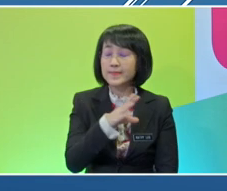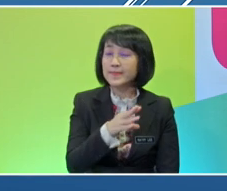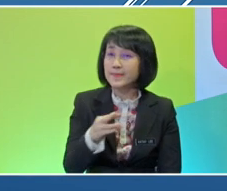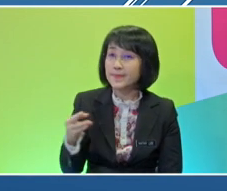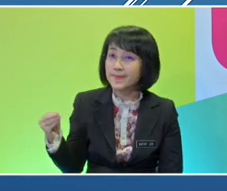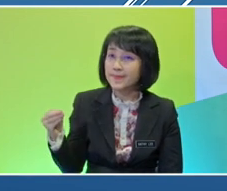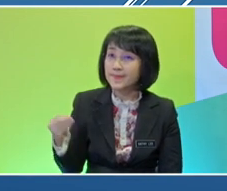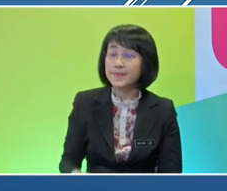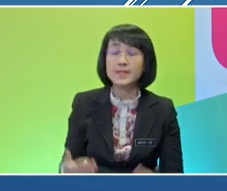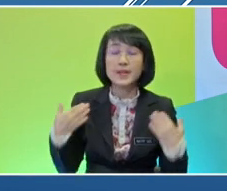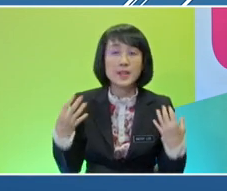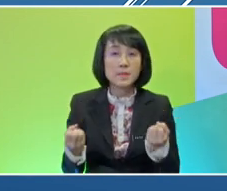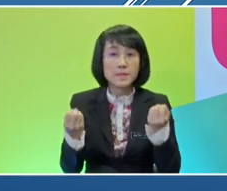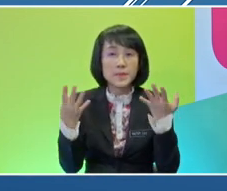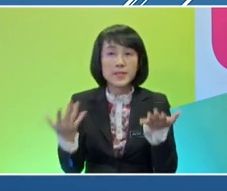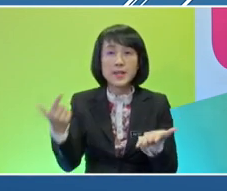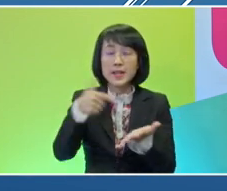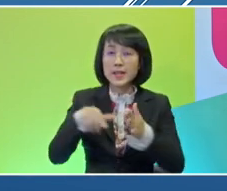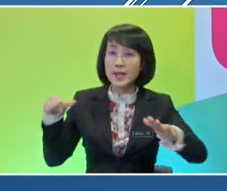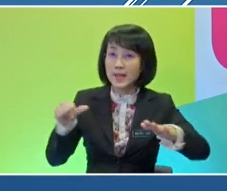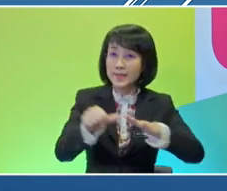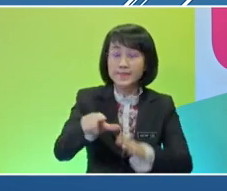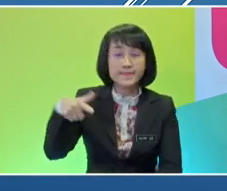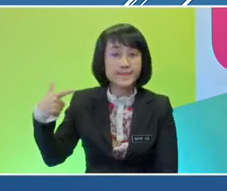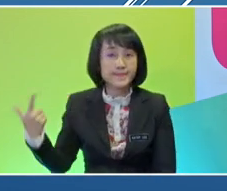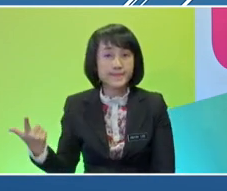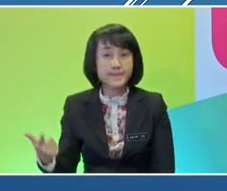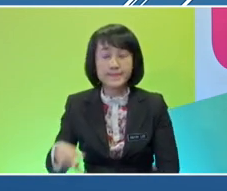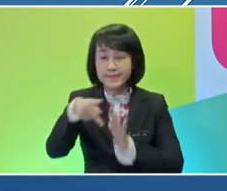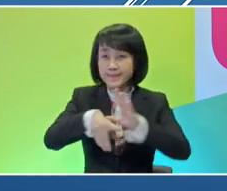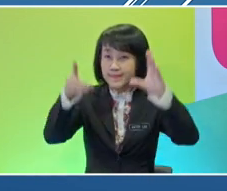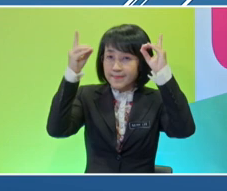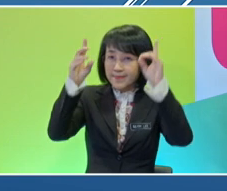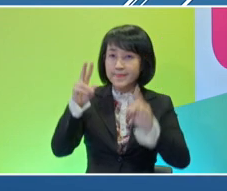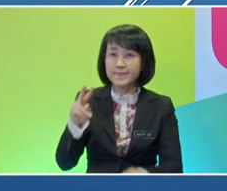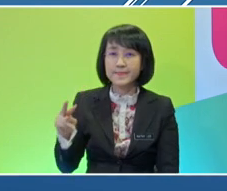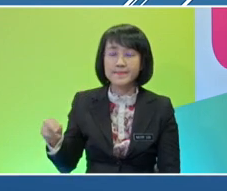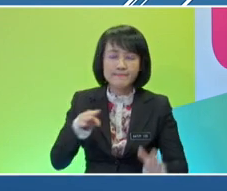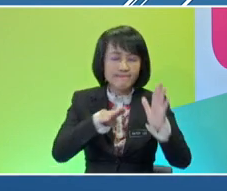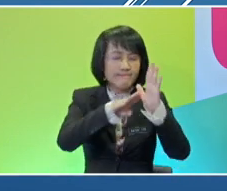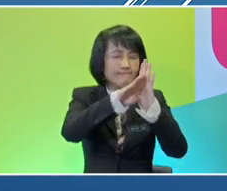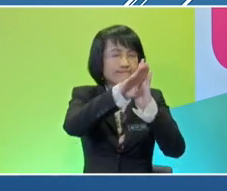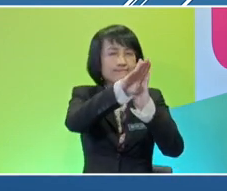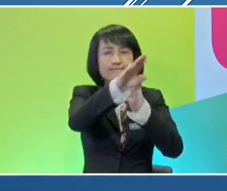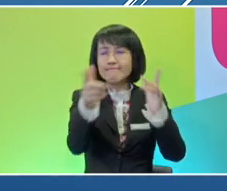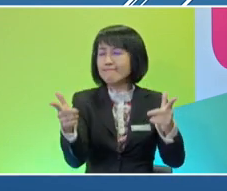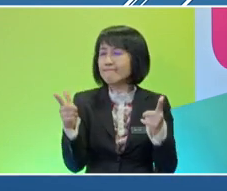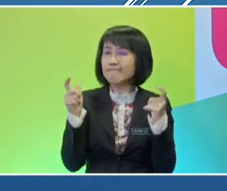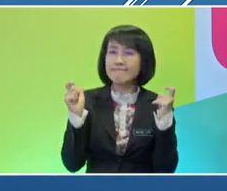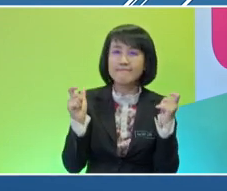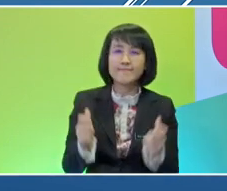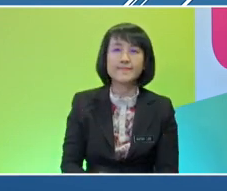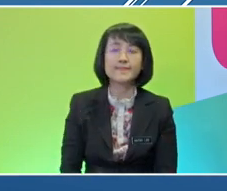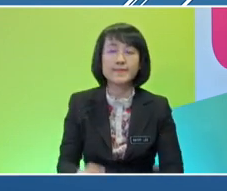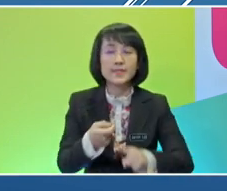ada banyak lagi aspek yang lain aspek pendidikan mengalami pendidikan perkembangannya sangat pesat daripada